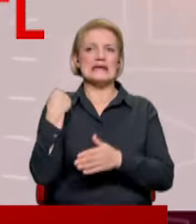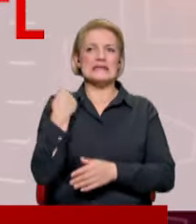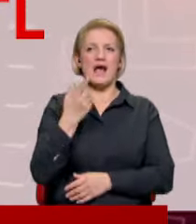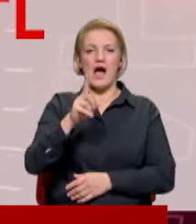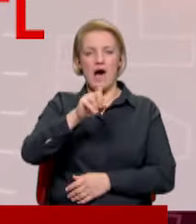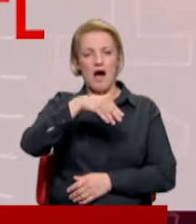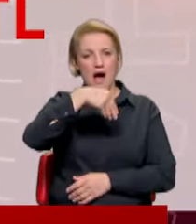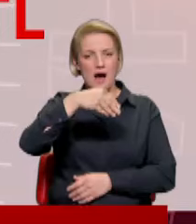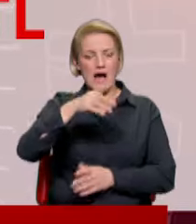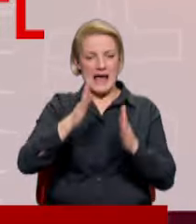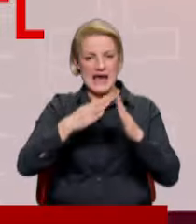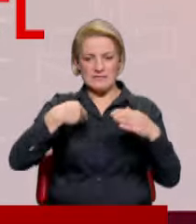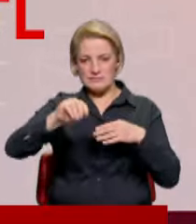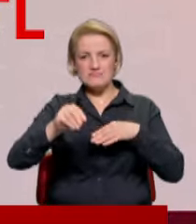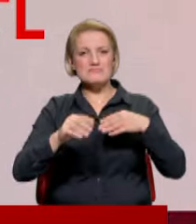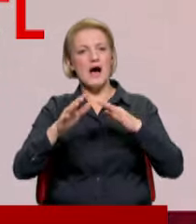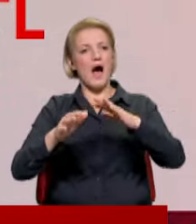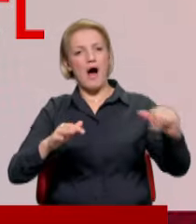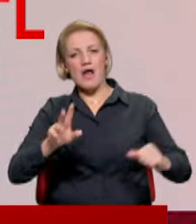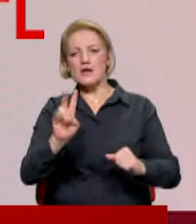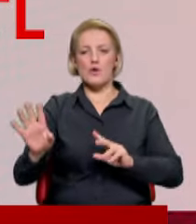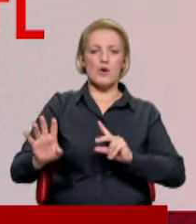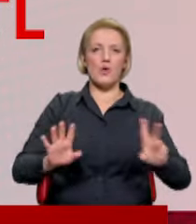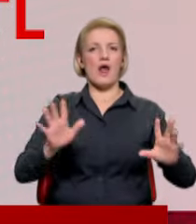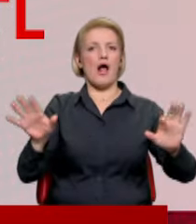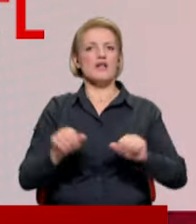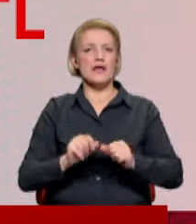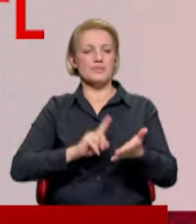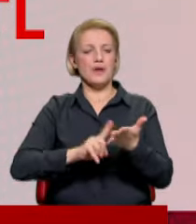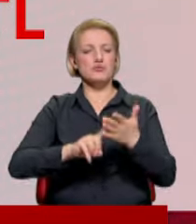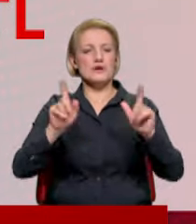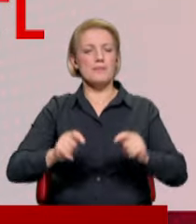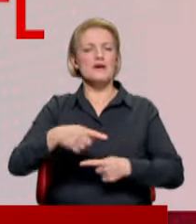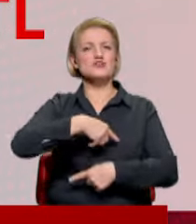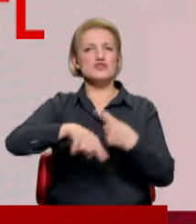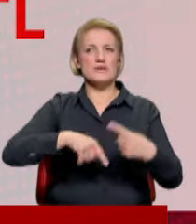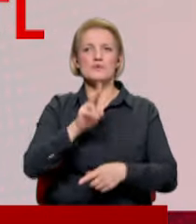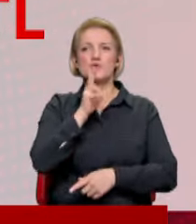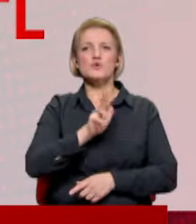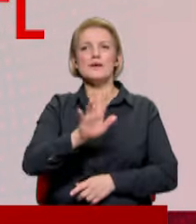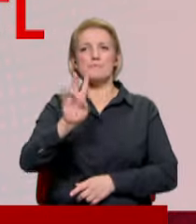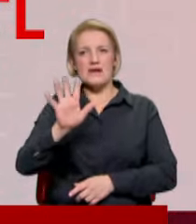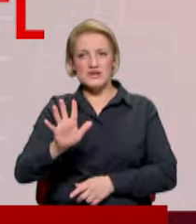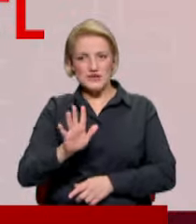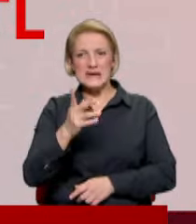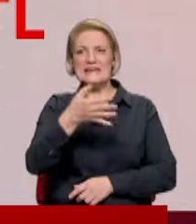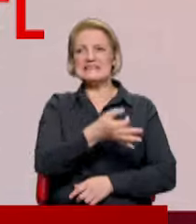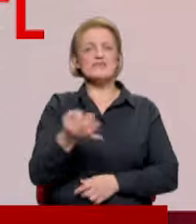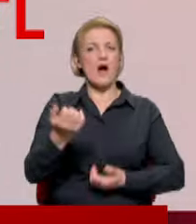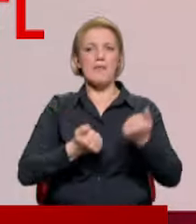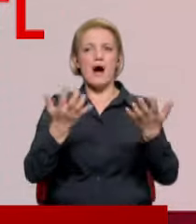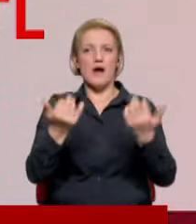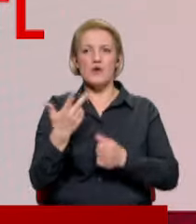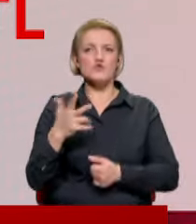alıcıdan ve satıcıdan ayrı ayrı 750 50'şer lira alacak devlet tapuda yapılan işlemlerde 375 lira sıfır araç alan